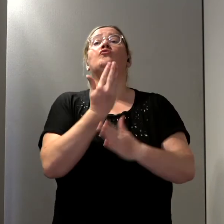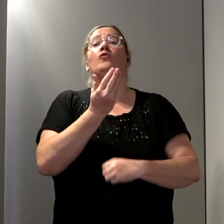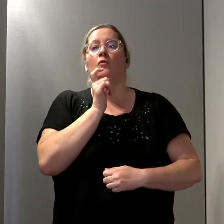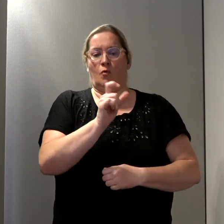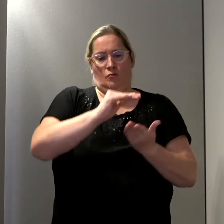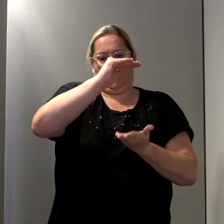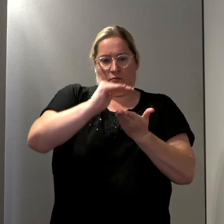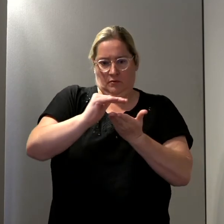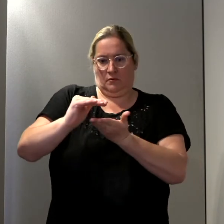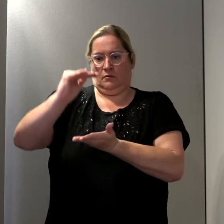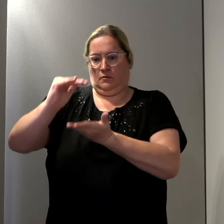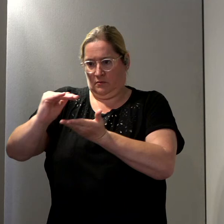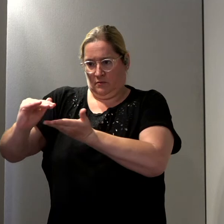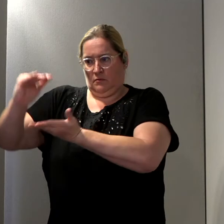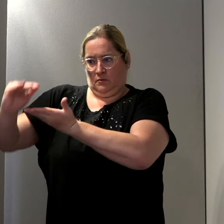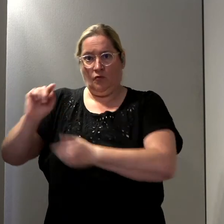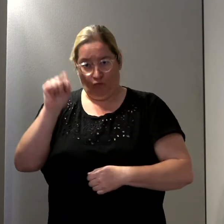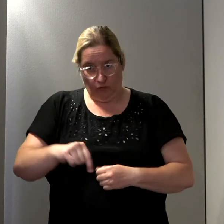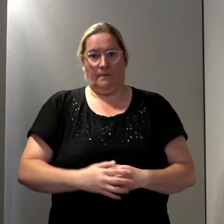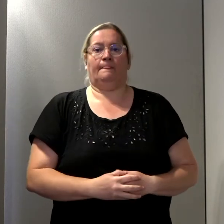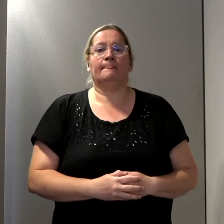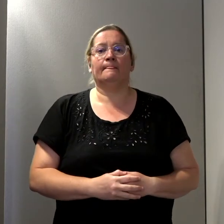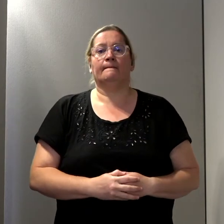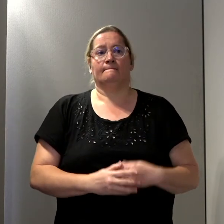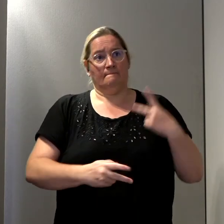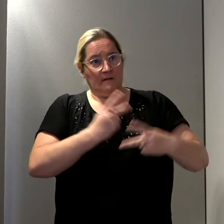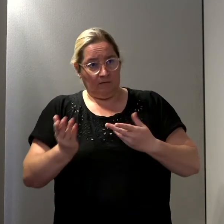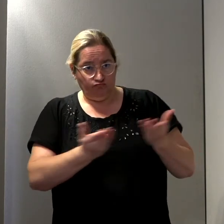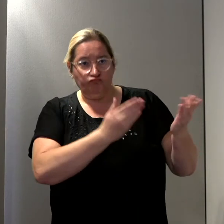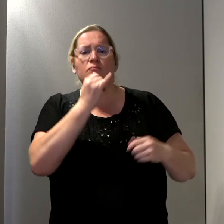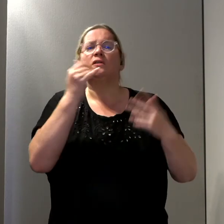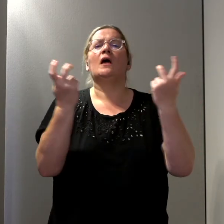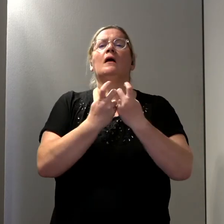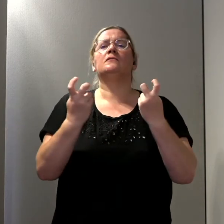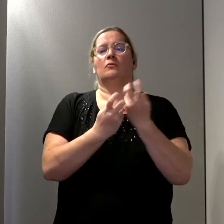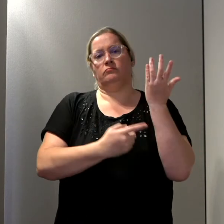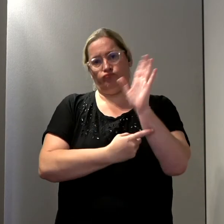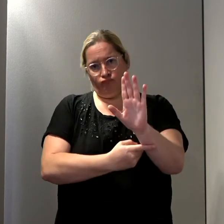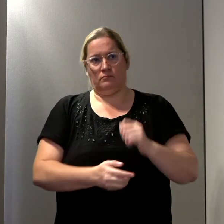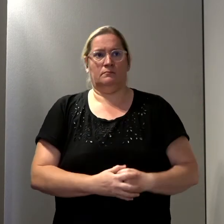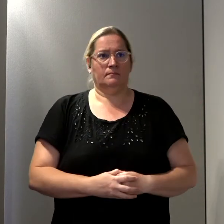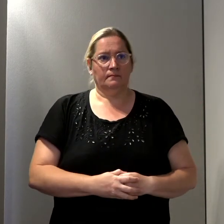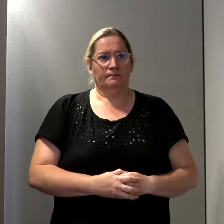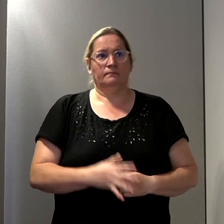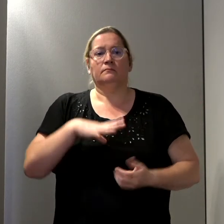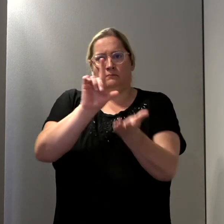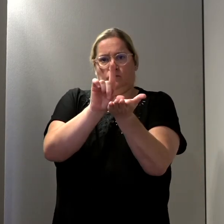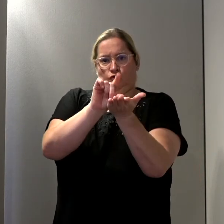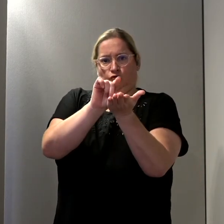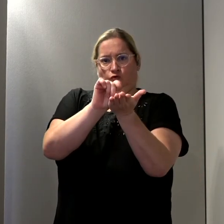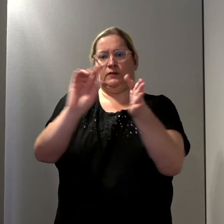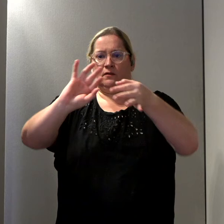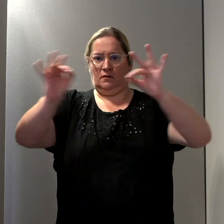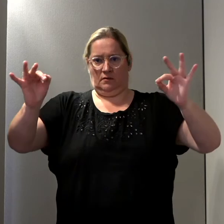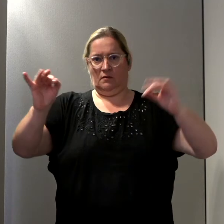mot. Slide suivante. Donc, pour terminer, un petit exemple. Ici, j'ai un tweet